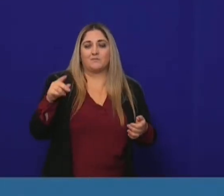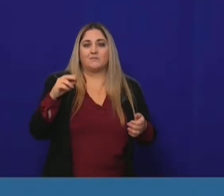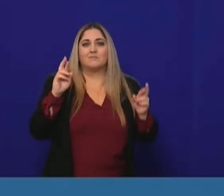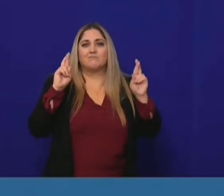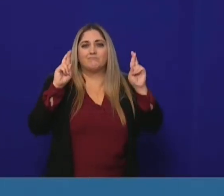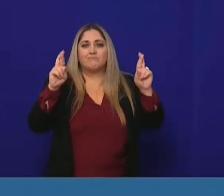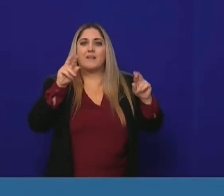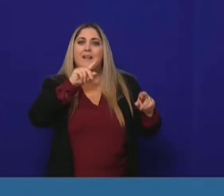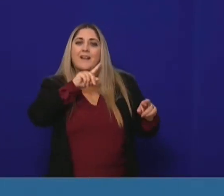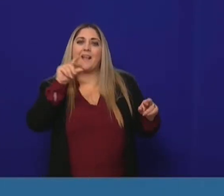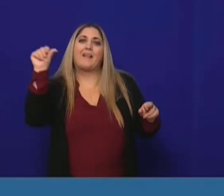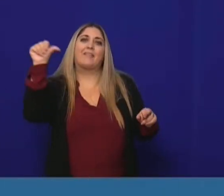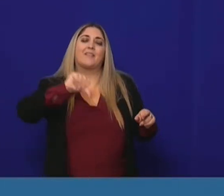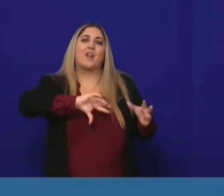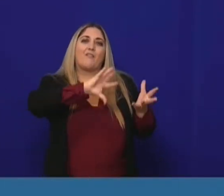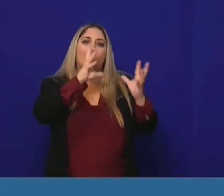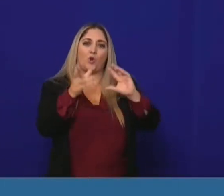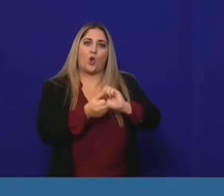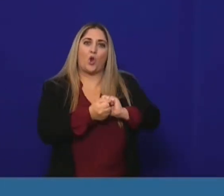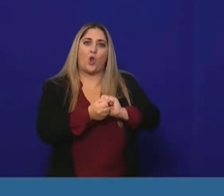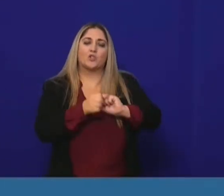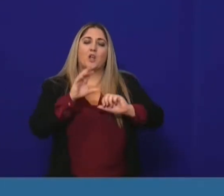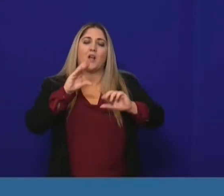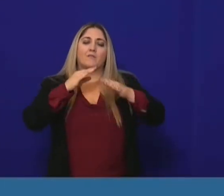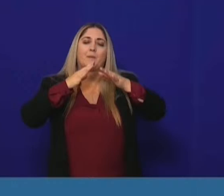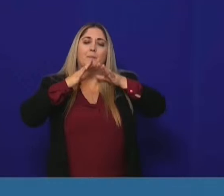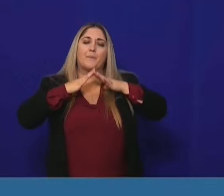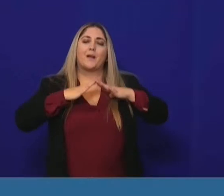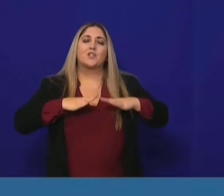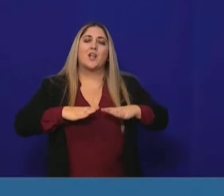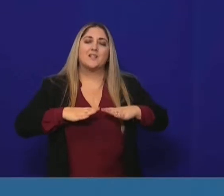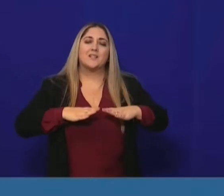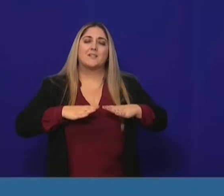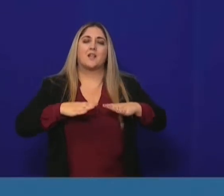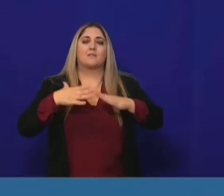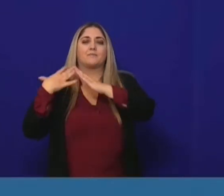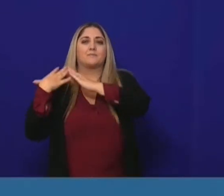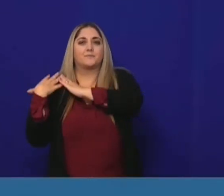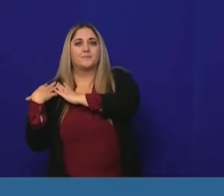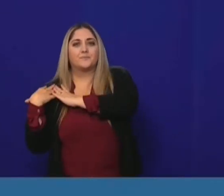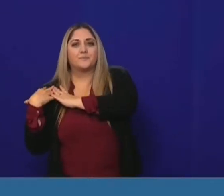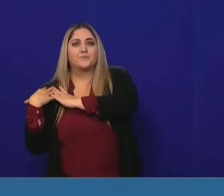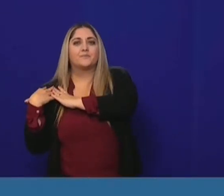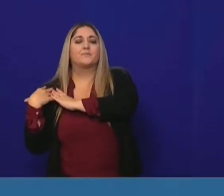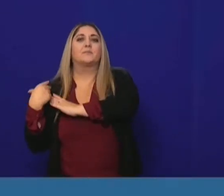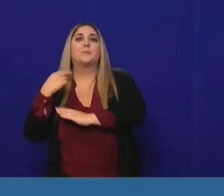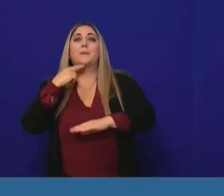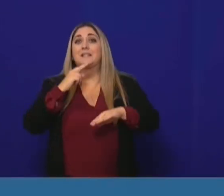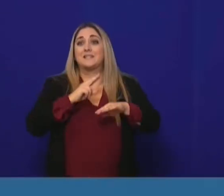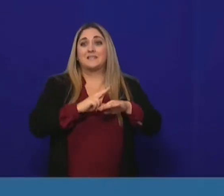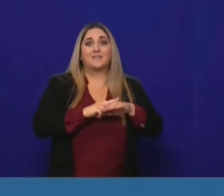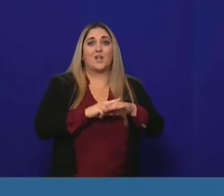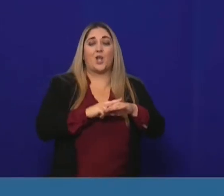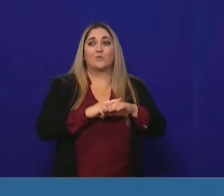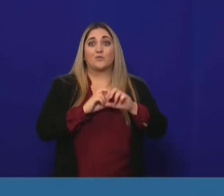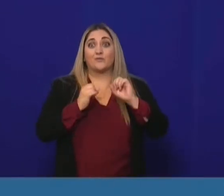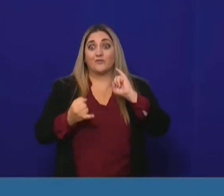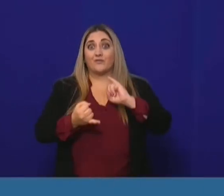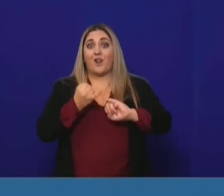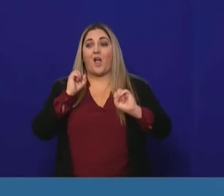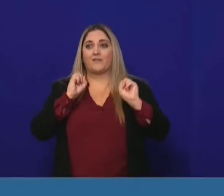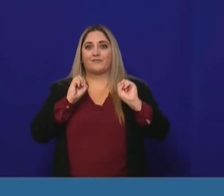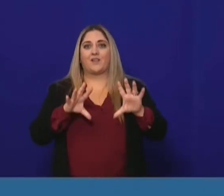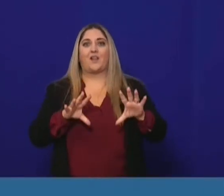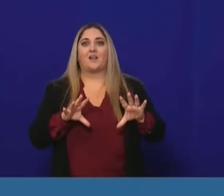u anke huma għamlu ħafna sagrifiċċju biex huma jkunu qegħdin innaqsu anke fejn imorru biex propju